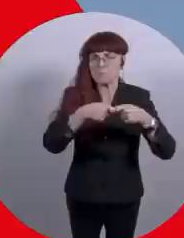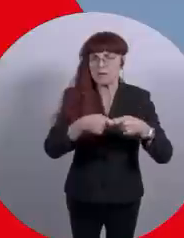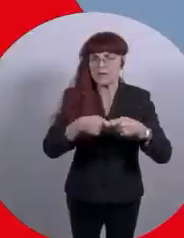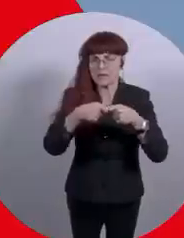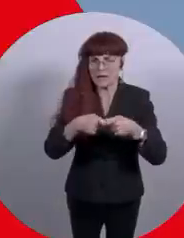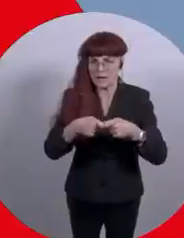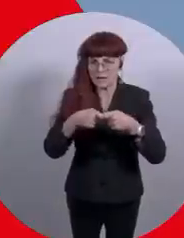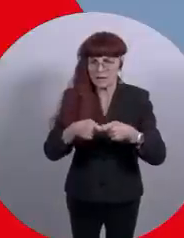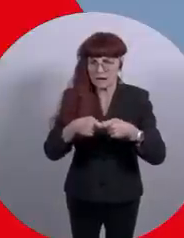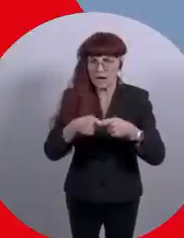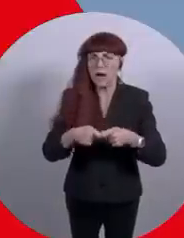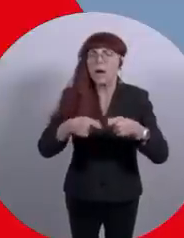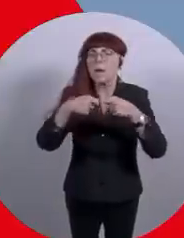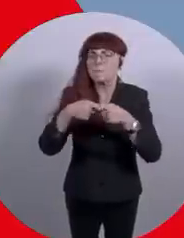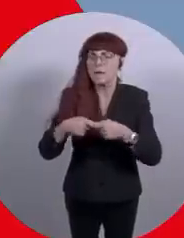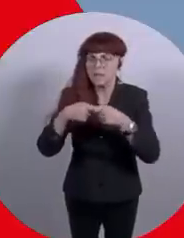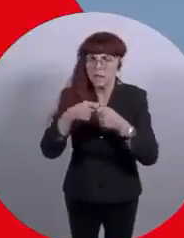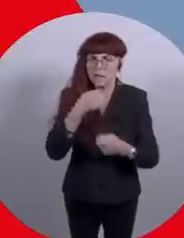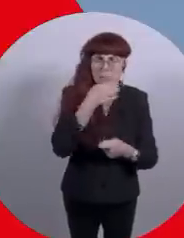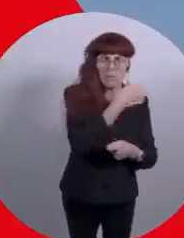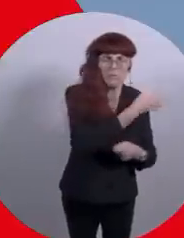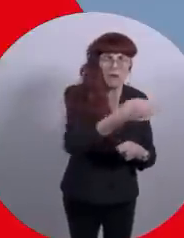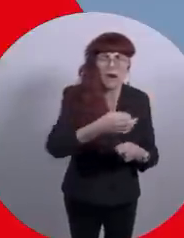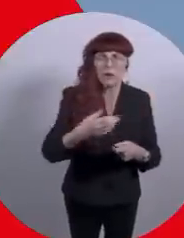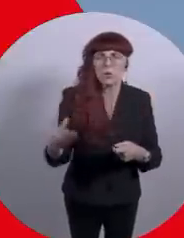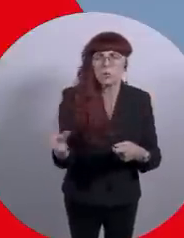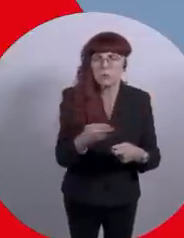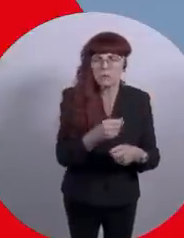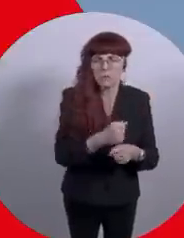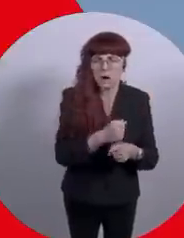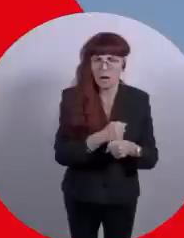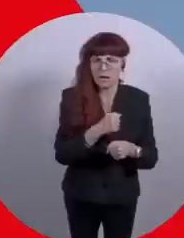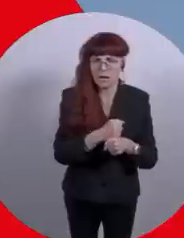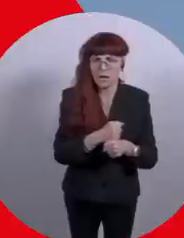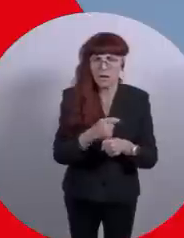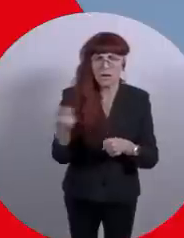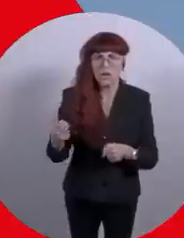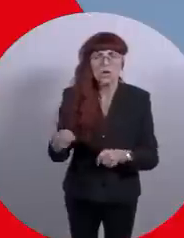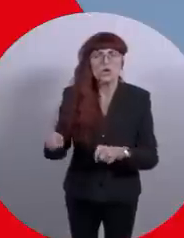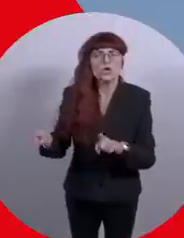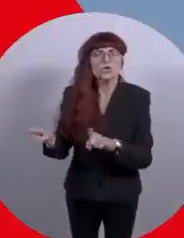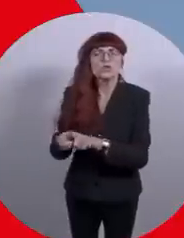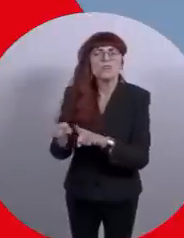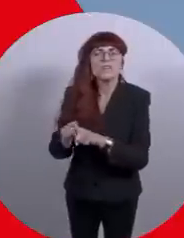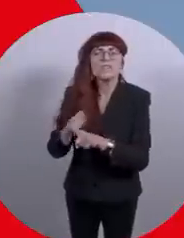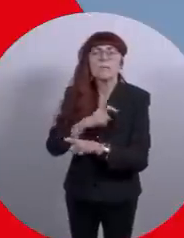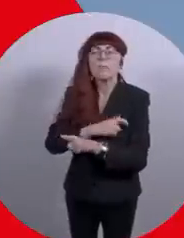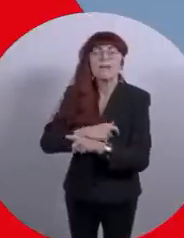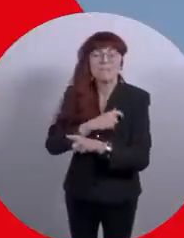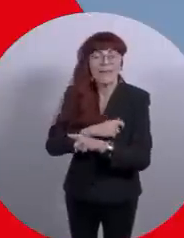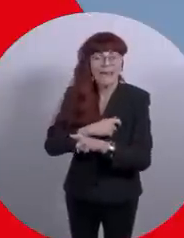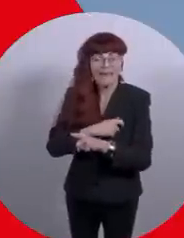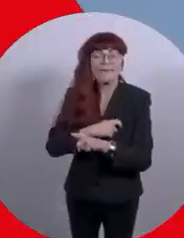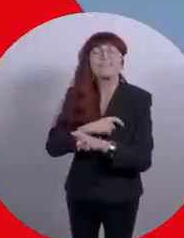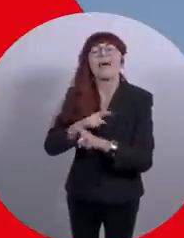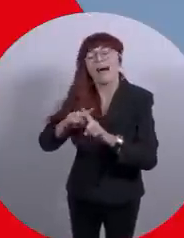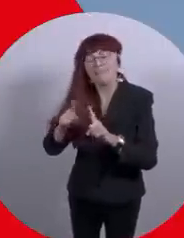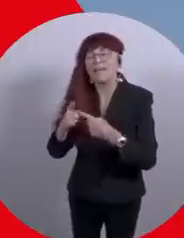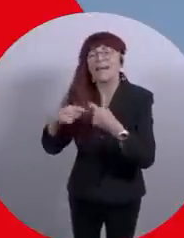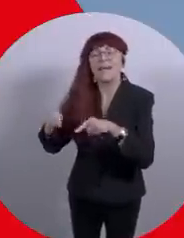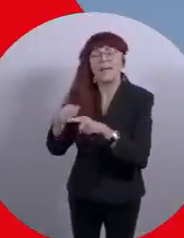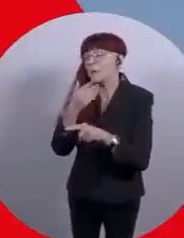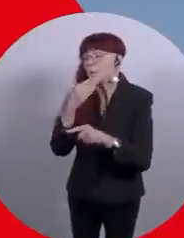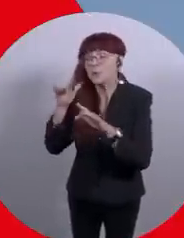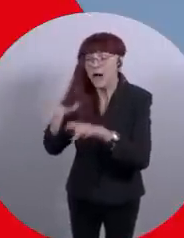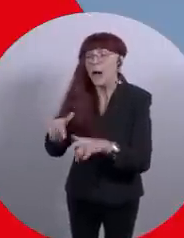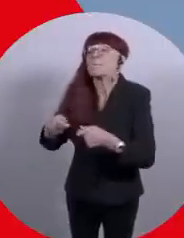Mitgliederbefragung teilnehmen so viel Mitglieder haben unsere Schwesterparteien in den meisten Ländern nicht und schon gar nicht hochgerechnet